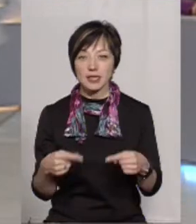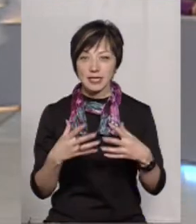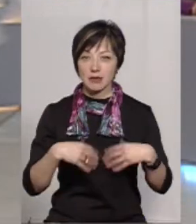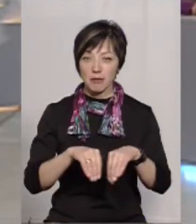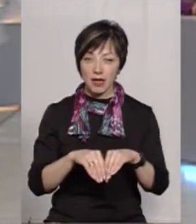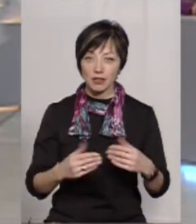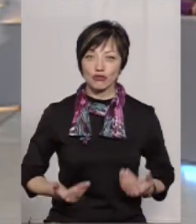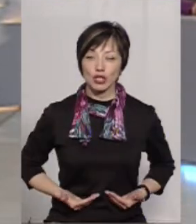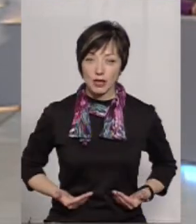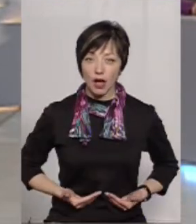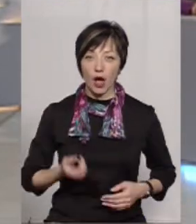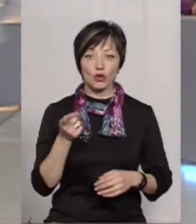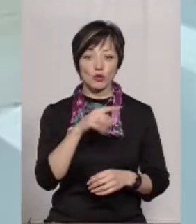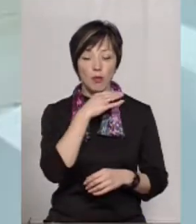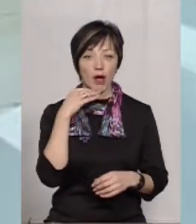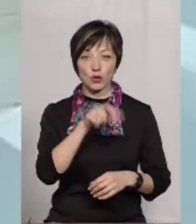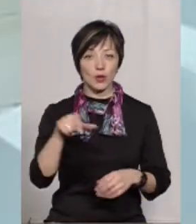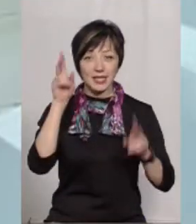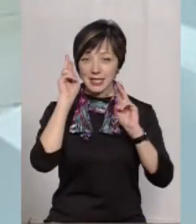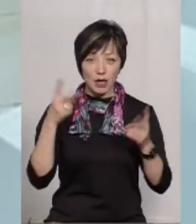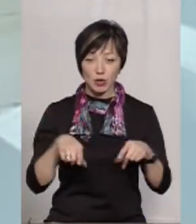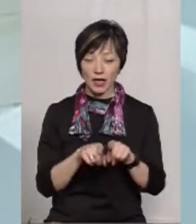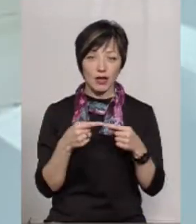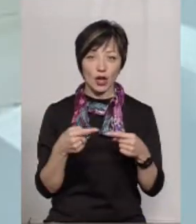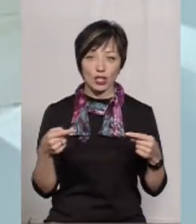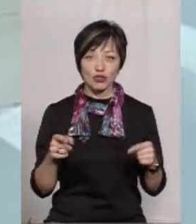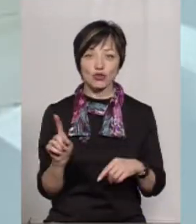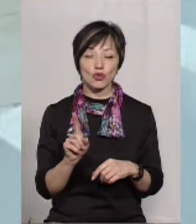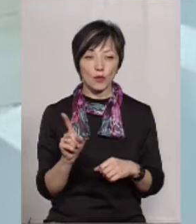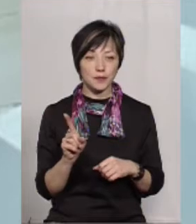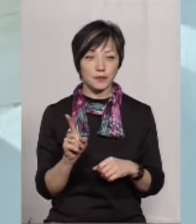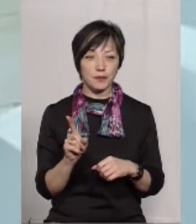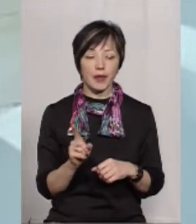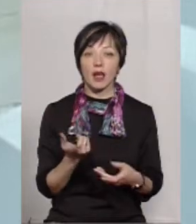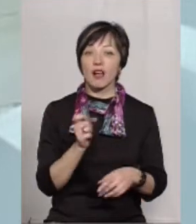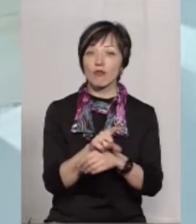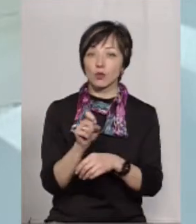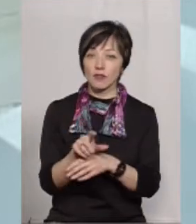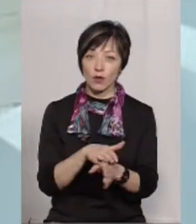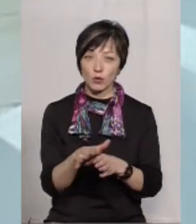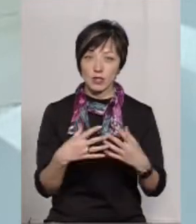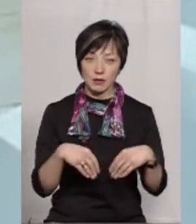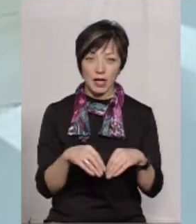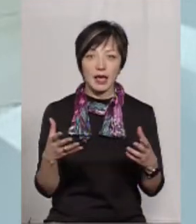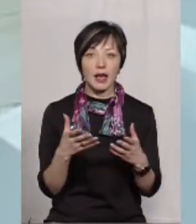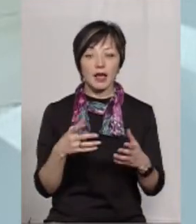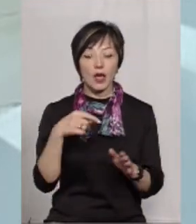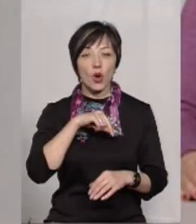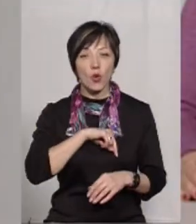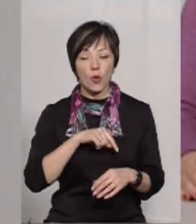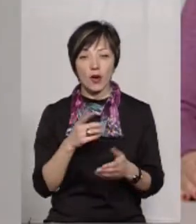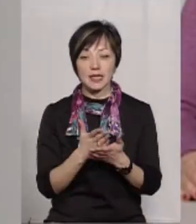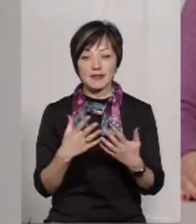організувати сімейно-шлюбне життя. Тому що багато людей не знають про такі речі, що які функції виконує сім'я, які сімейні